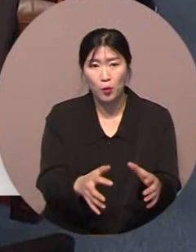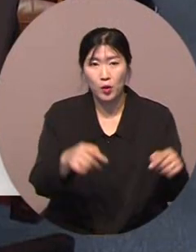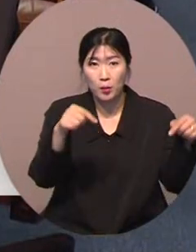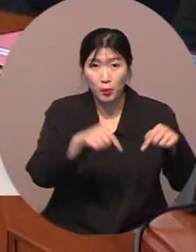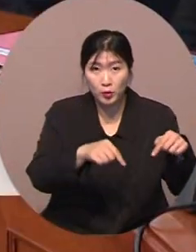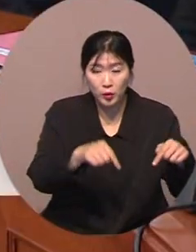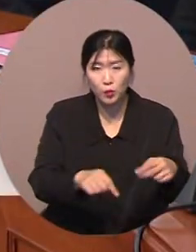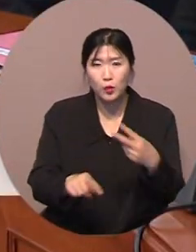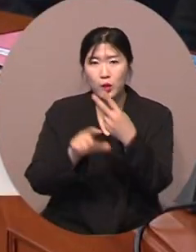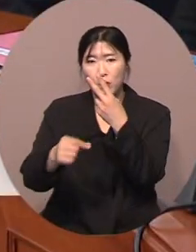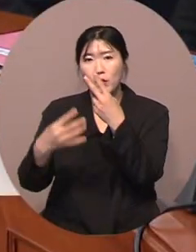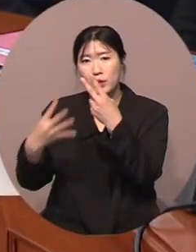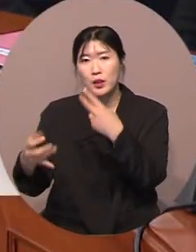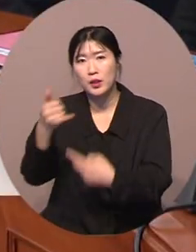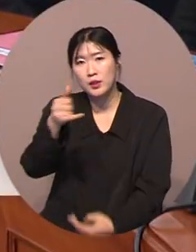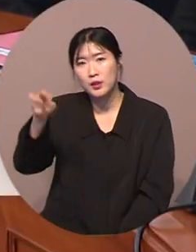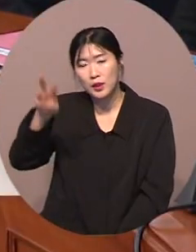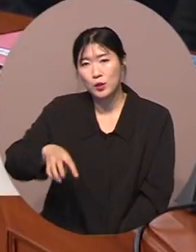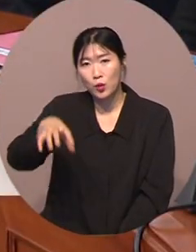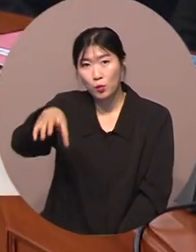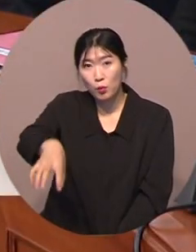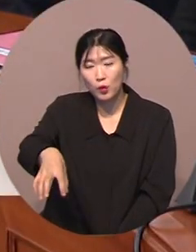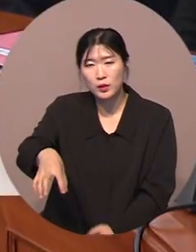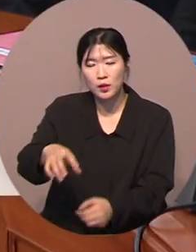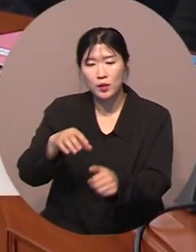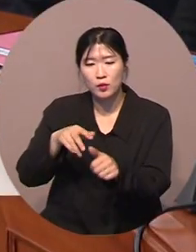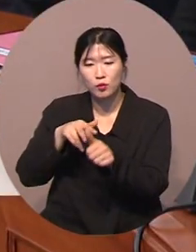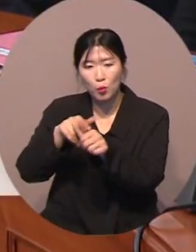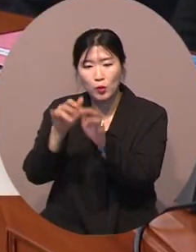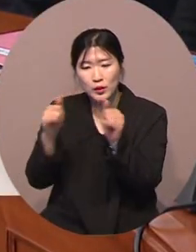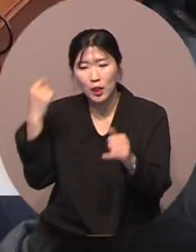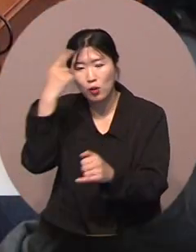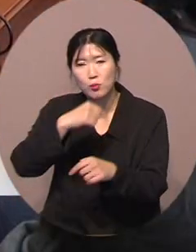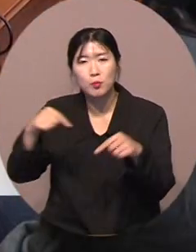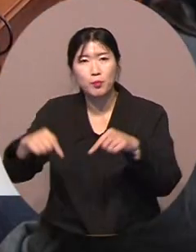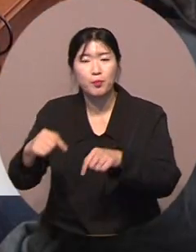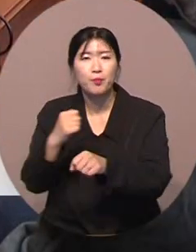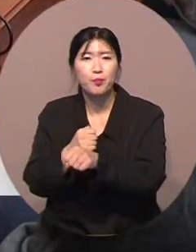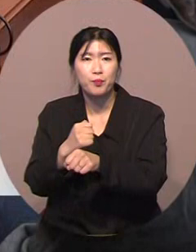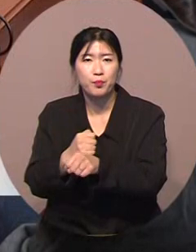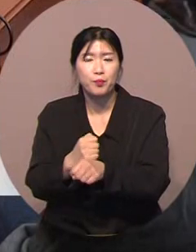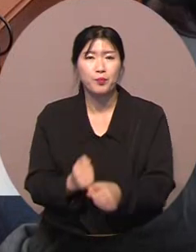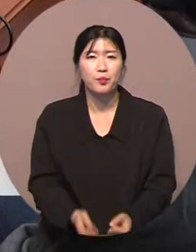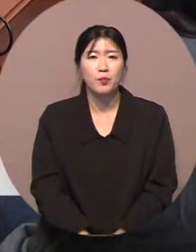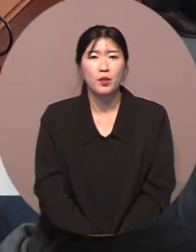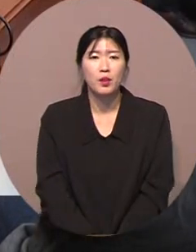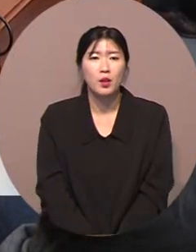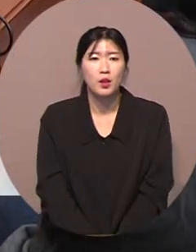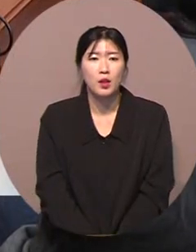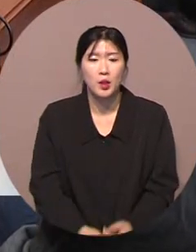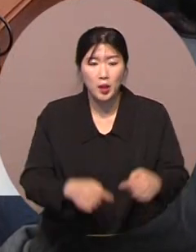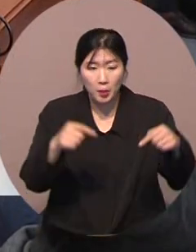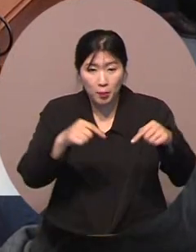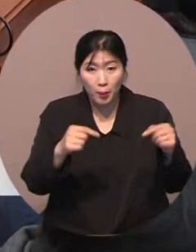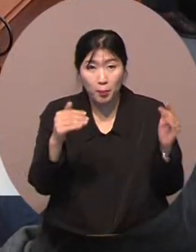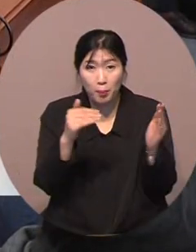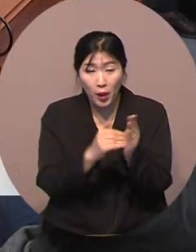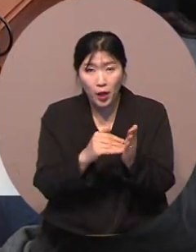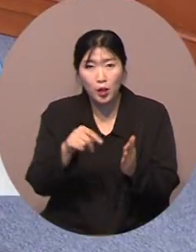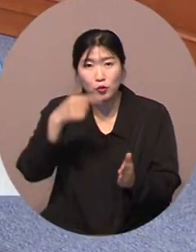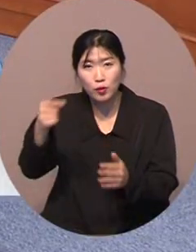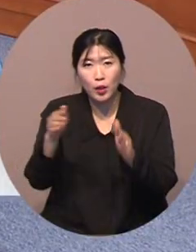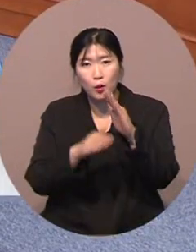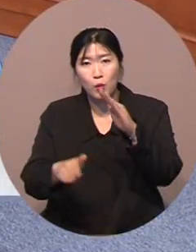4일에는 세종시 을지역구 한 곳에 예비 후보자 면접을 치를 예정입니다 면접을 마치면 공천